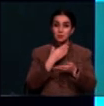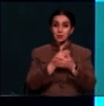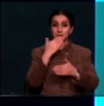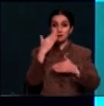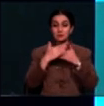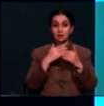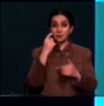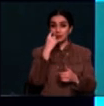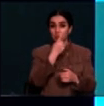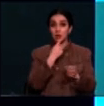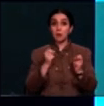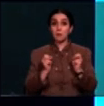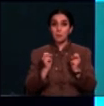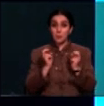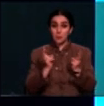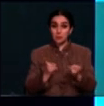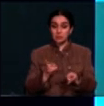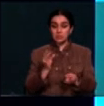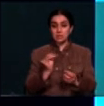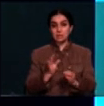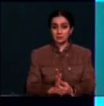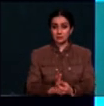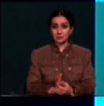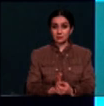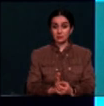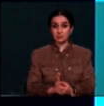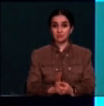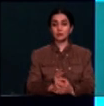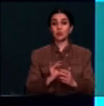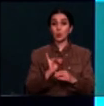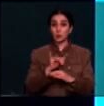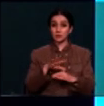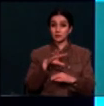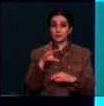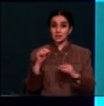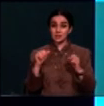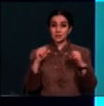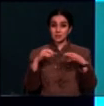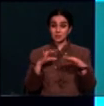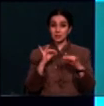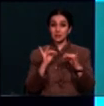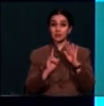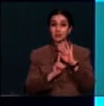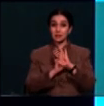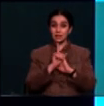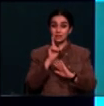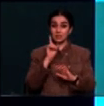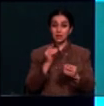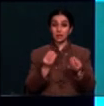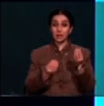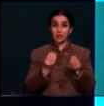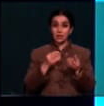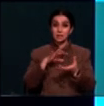глазами опасность и смерть. Гости все собрались и начали играть в